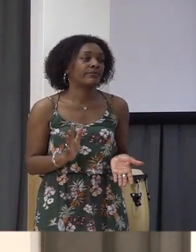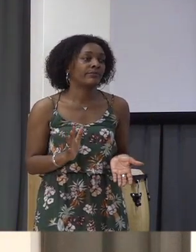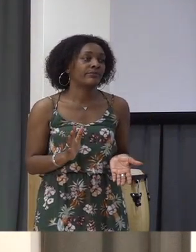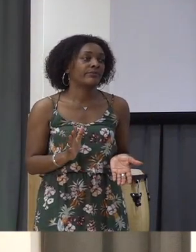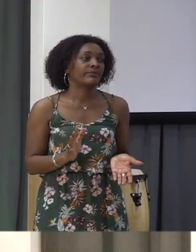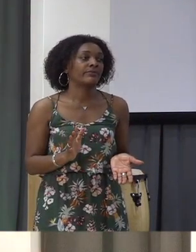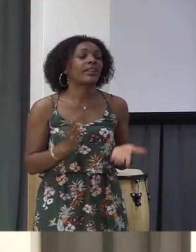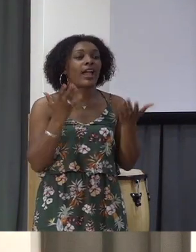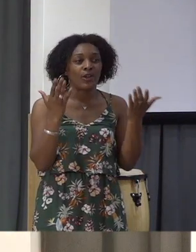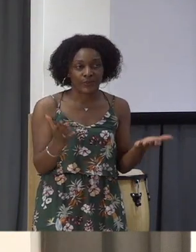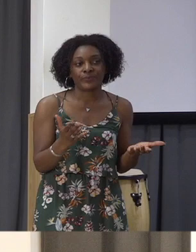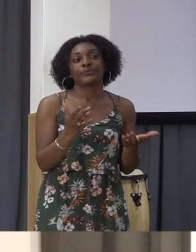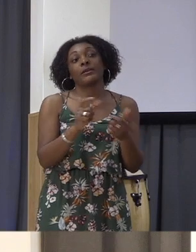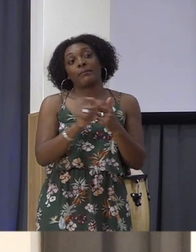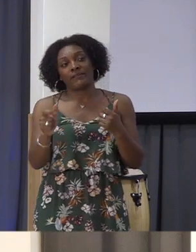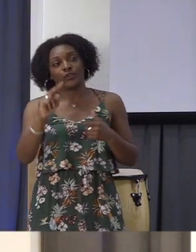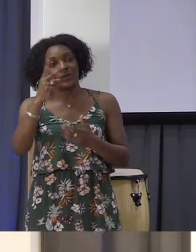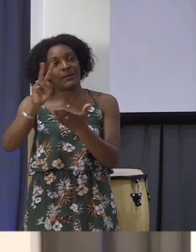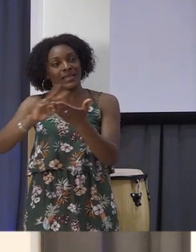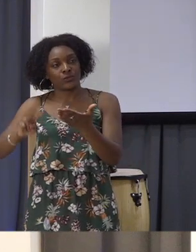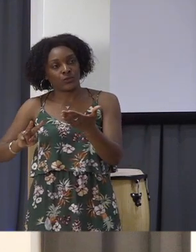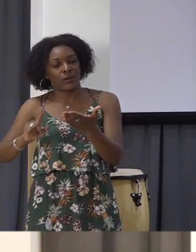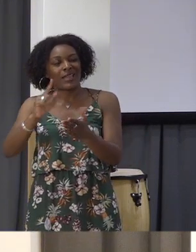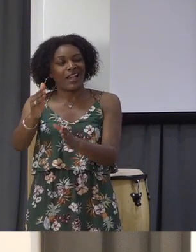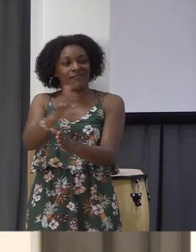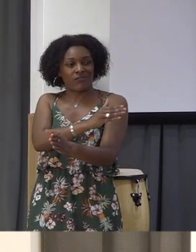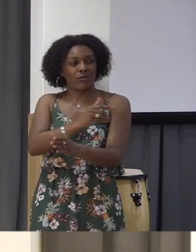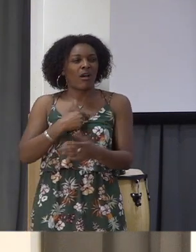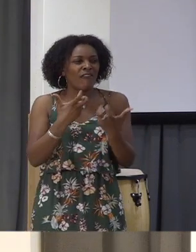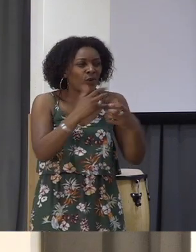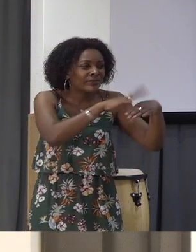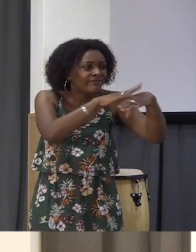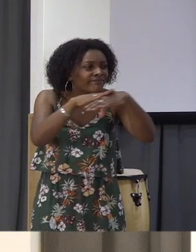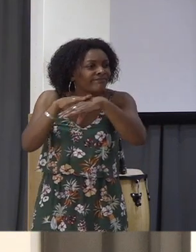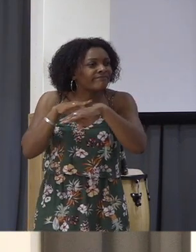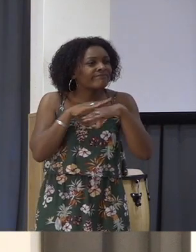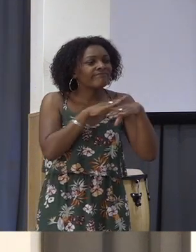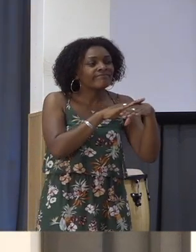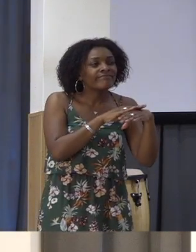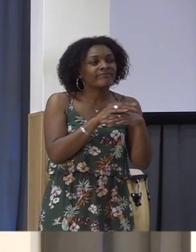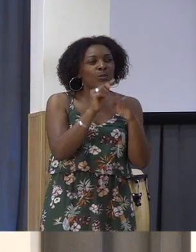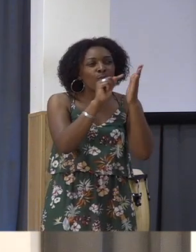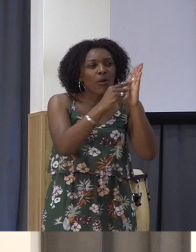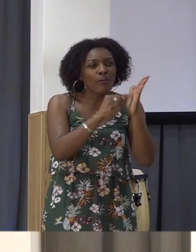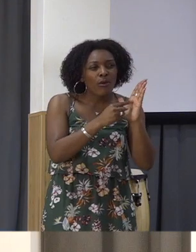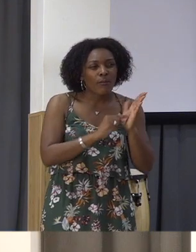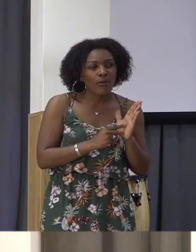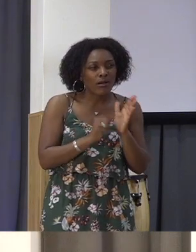Avant de faire la deuxième lecture, j'aimerais attirer notre attention sur quelques points.